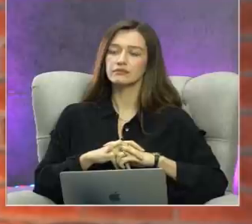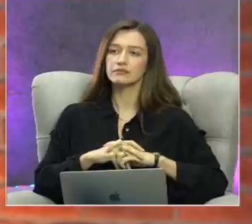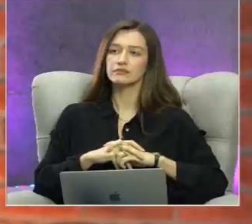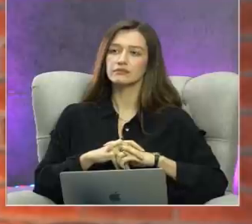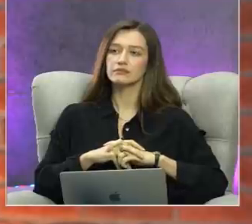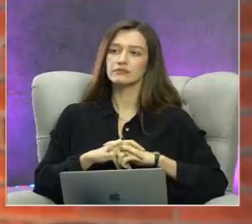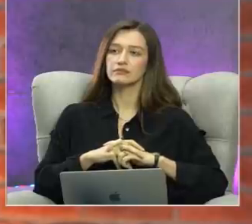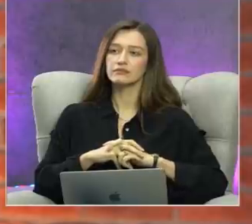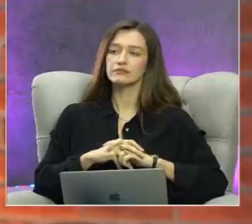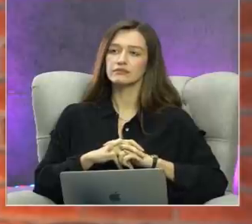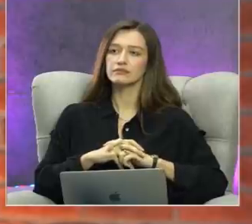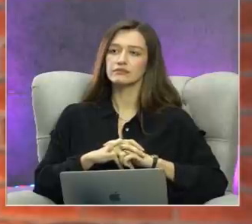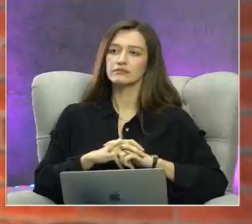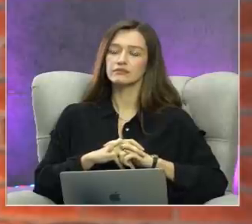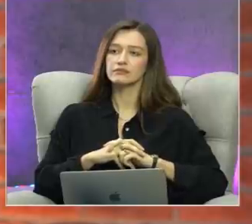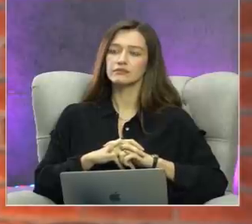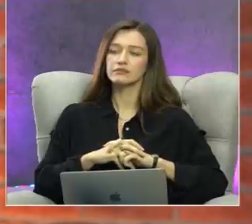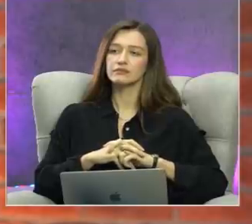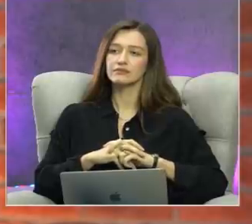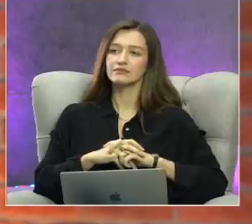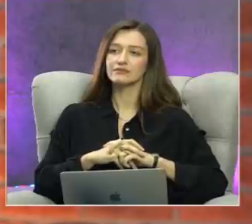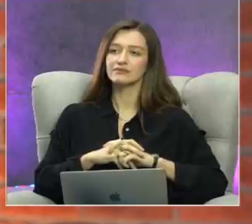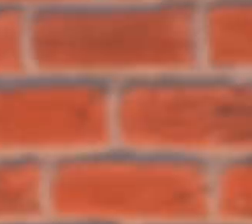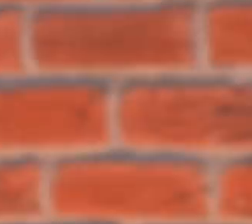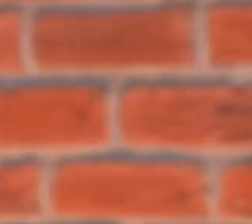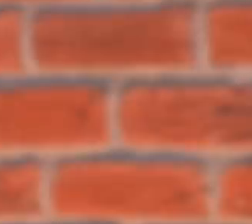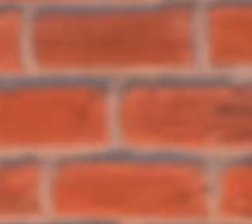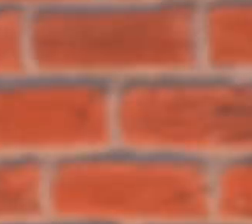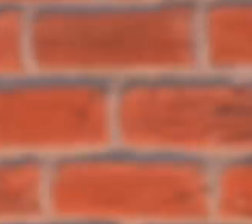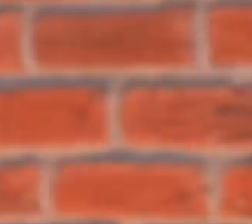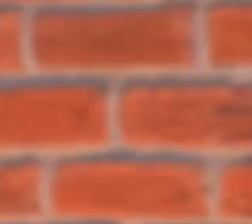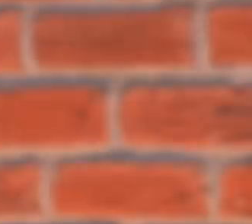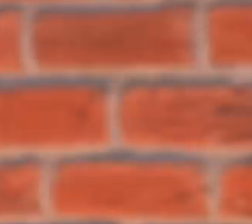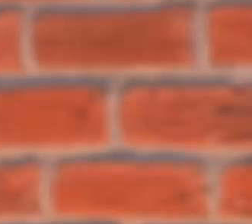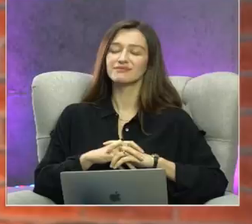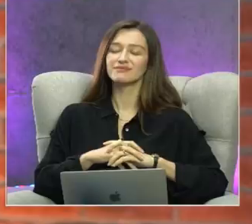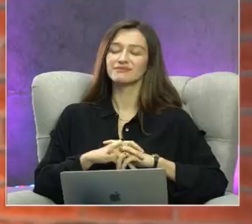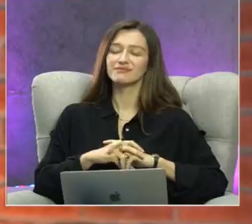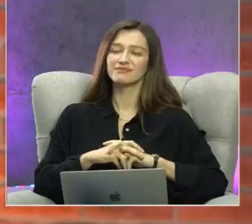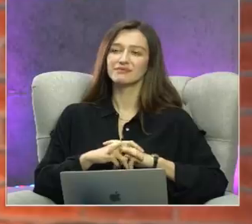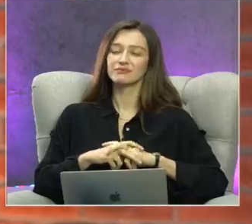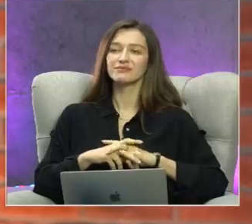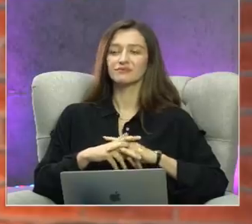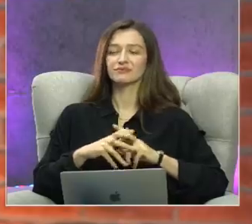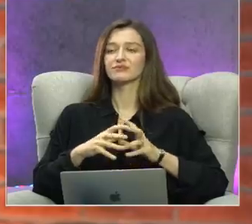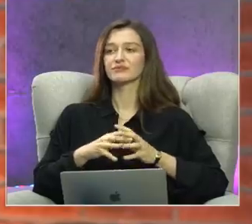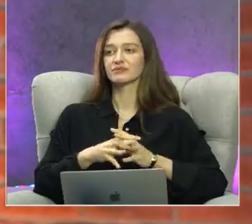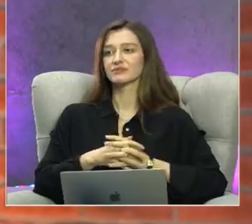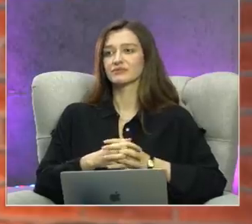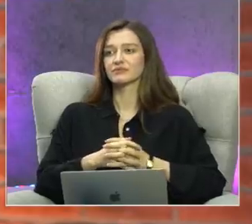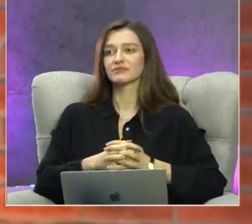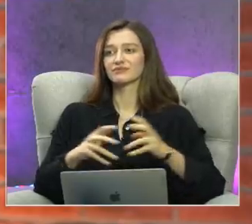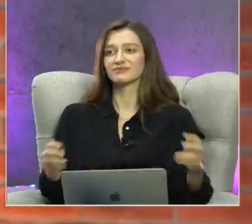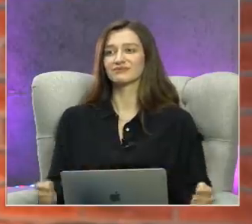varlık amacını bulmakla ilgili kesin formüller falan verecek olursa Sinan Canan etrafından hızla uzaklaşın. Sinan Canan çünkü artık